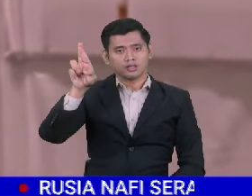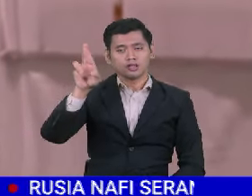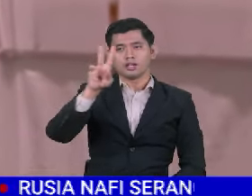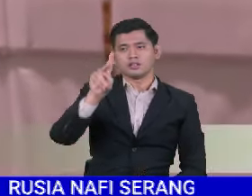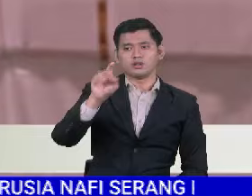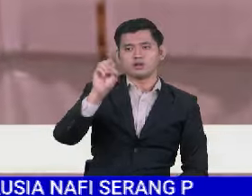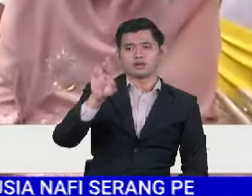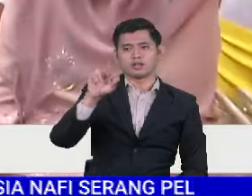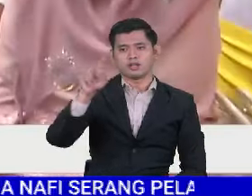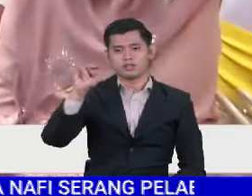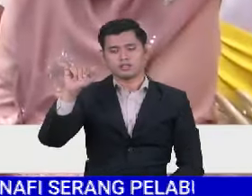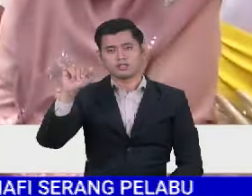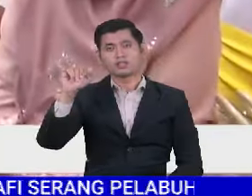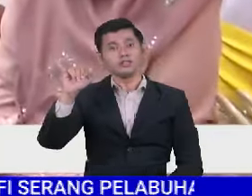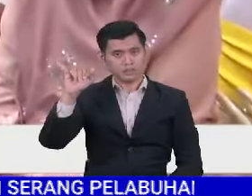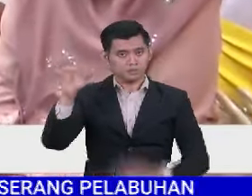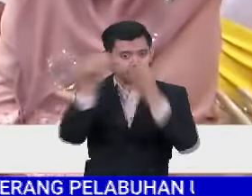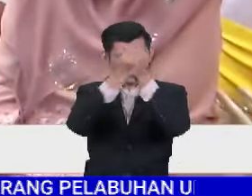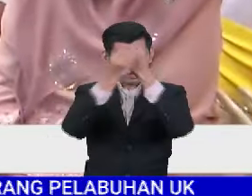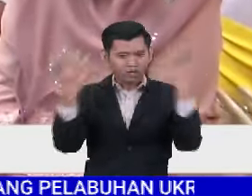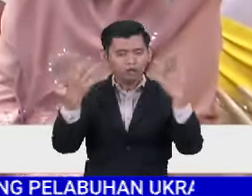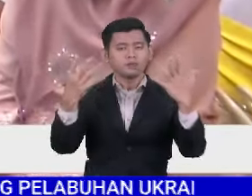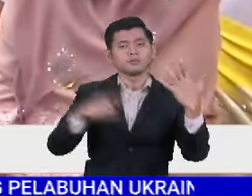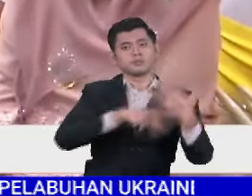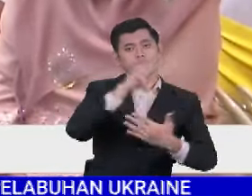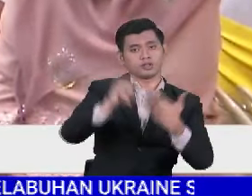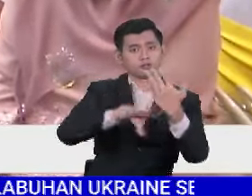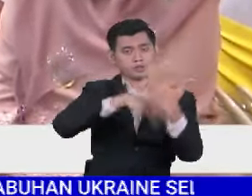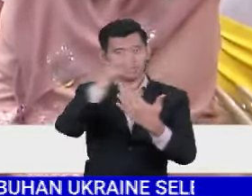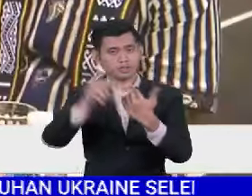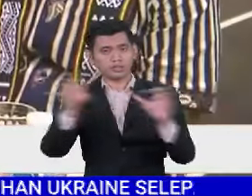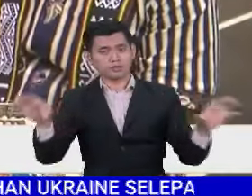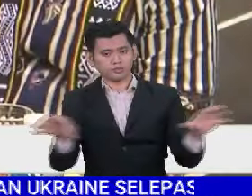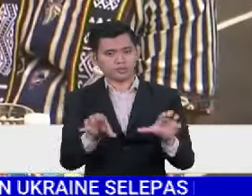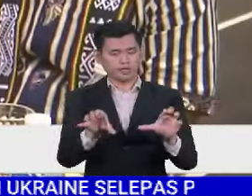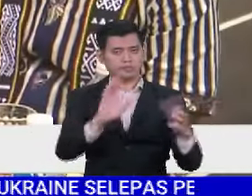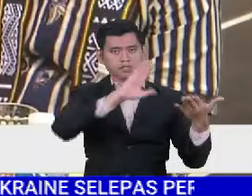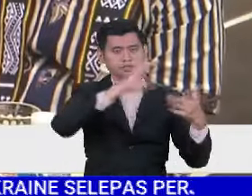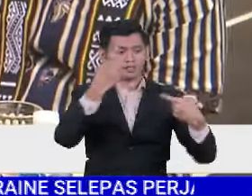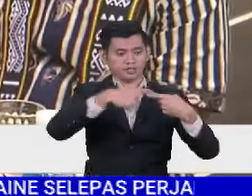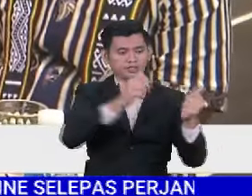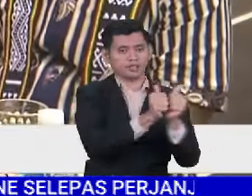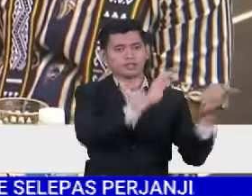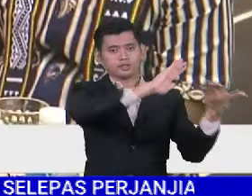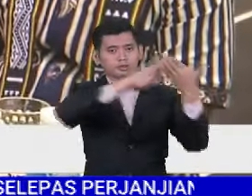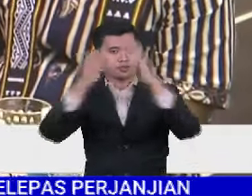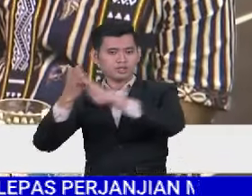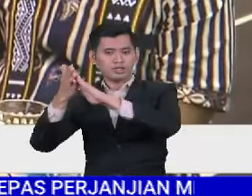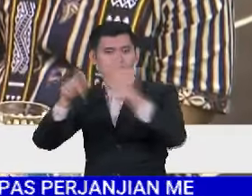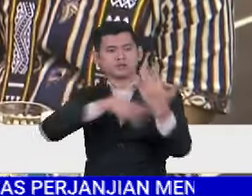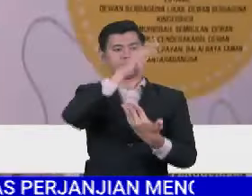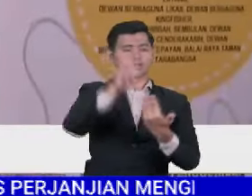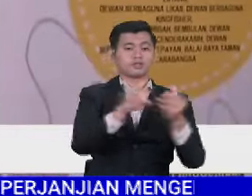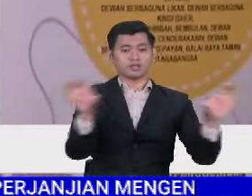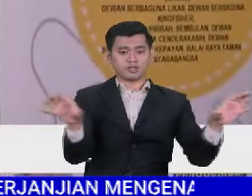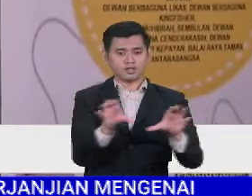Nuraini Idris berkata ia dapat dilihat melalui pengisian program yang melibatkan community setempat program-program yang